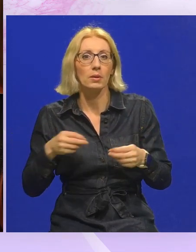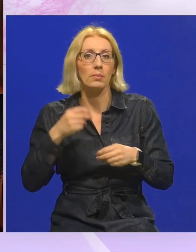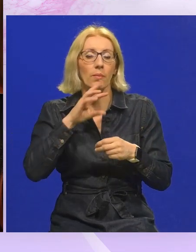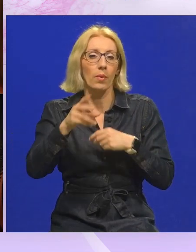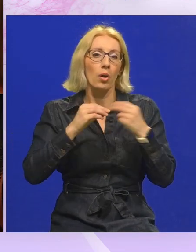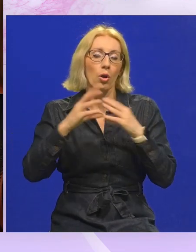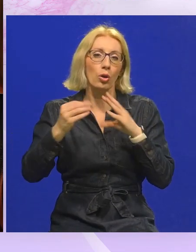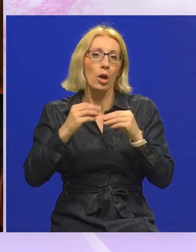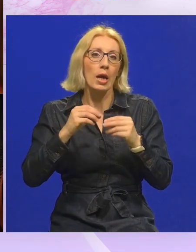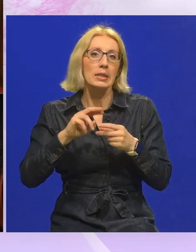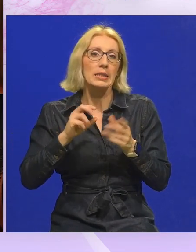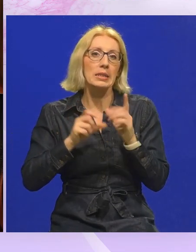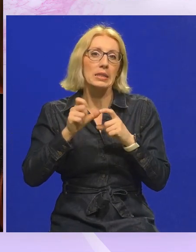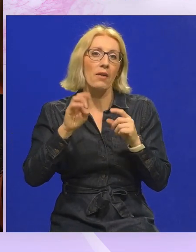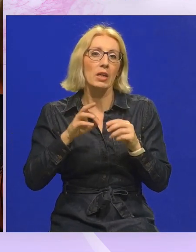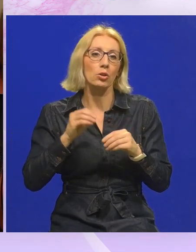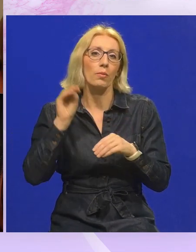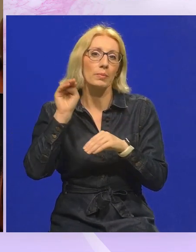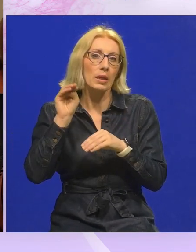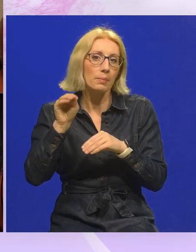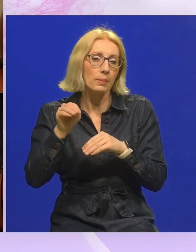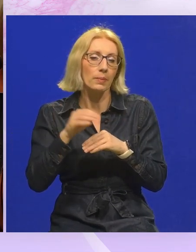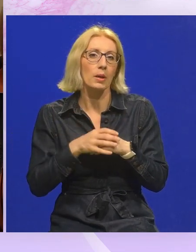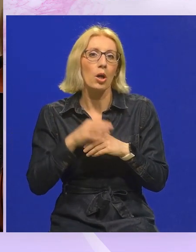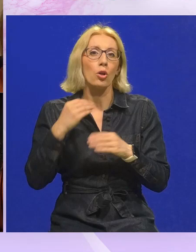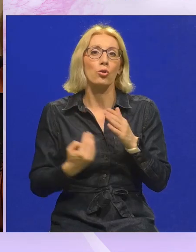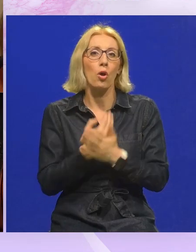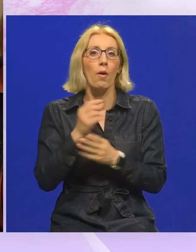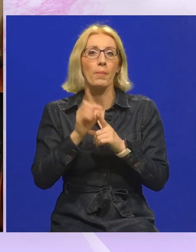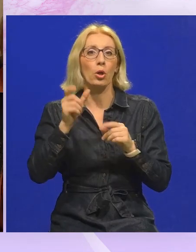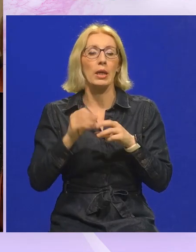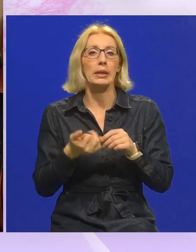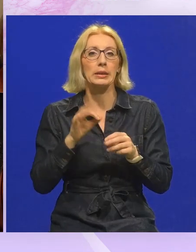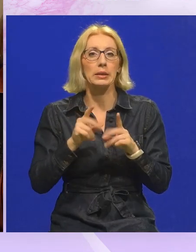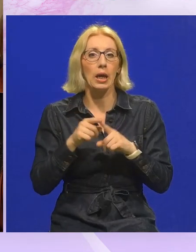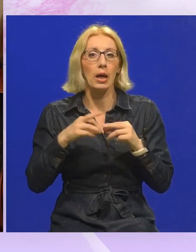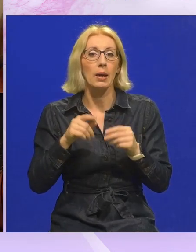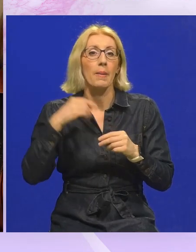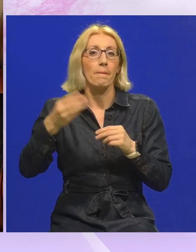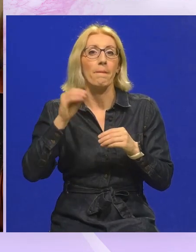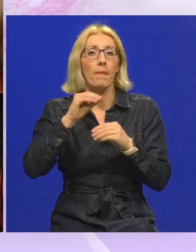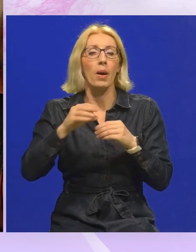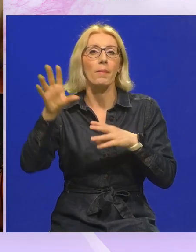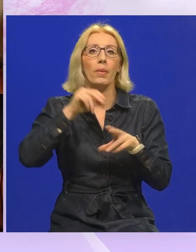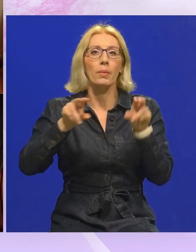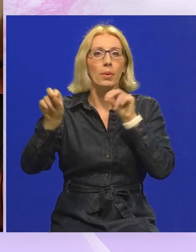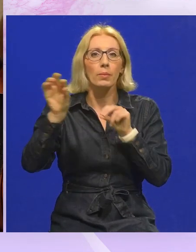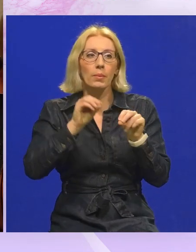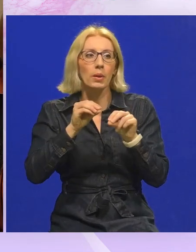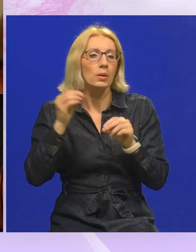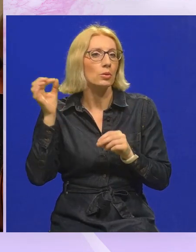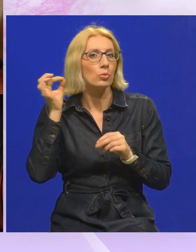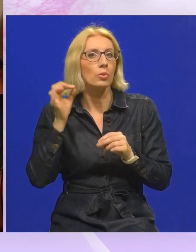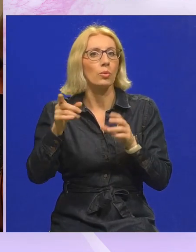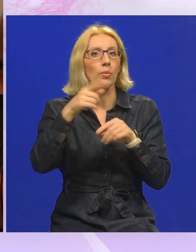u kolovozu organizirali u sklopu ovog projekta, izradili smo cijeli niz preporuka za